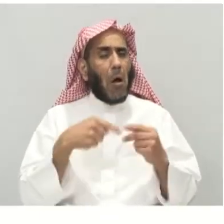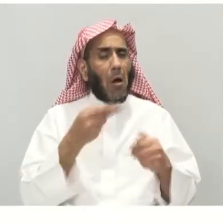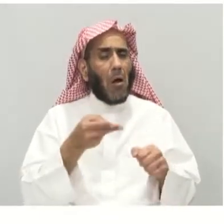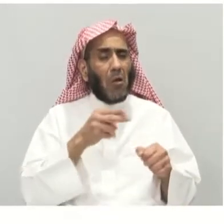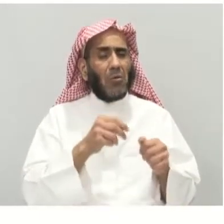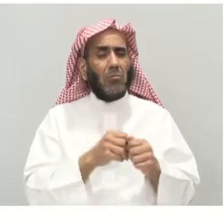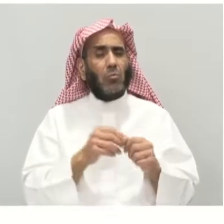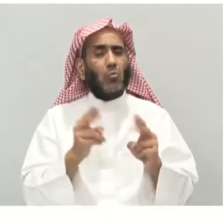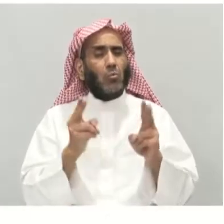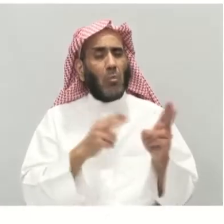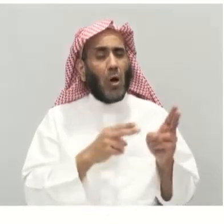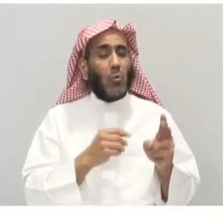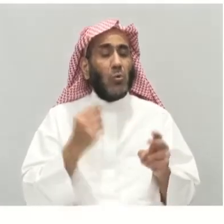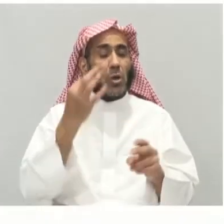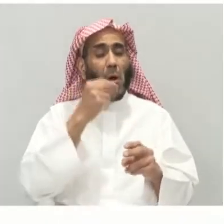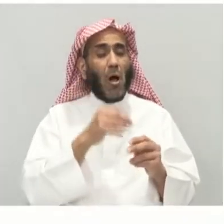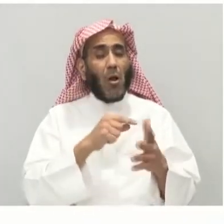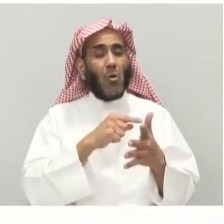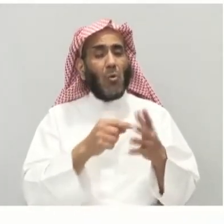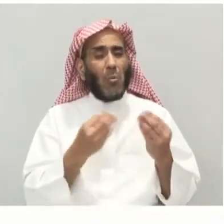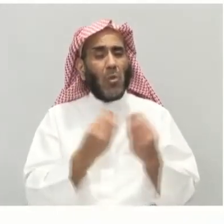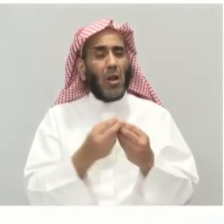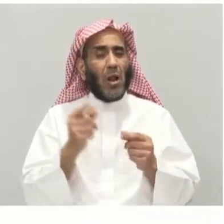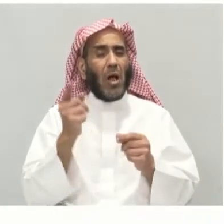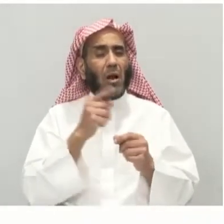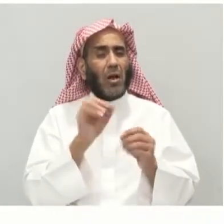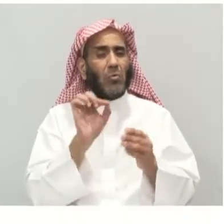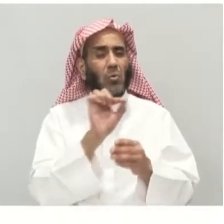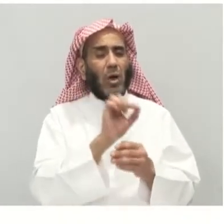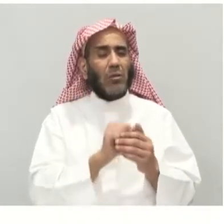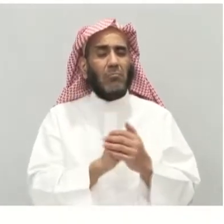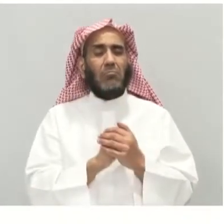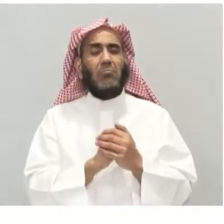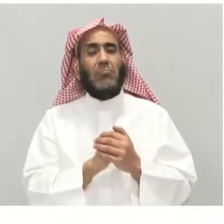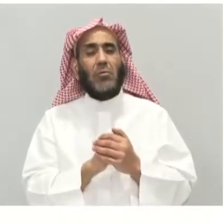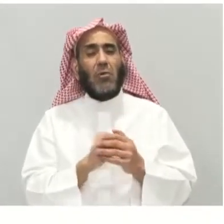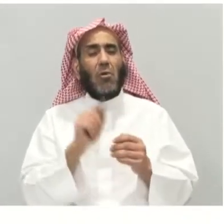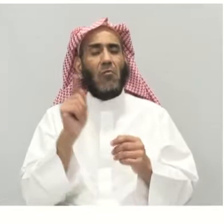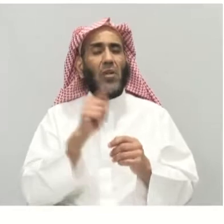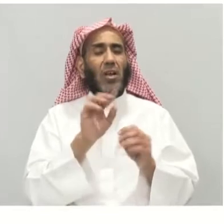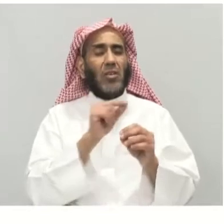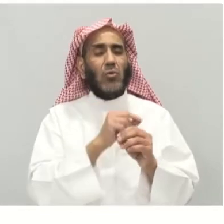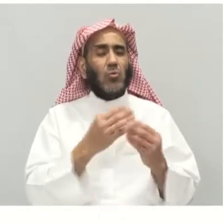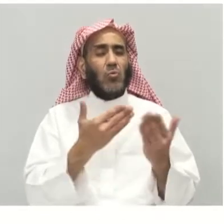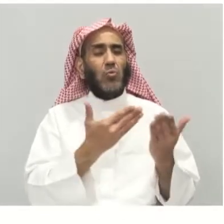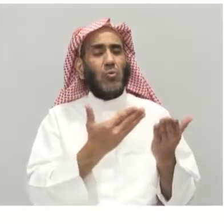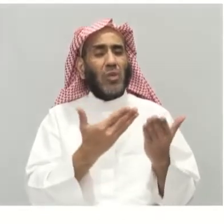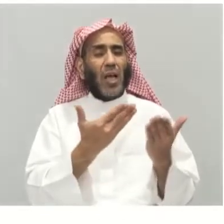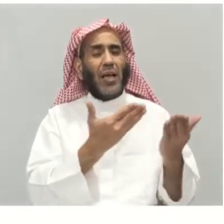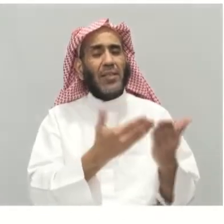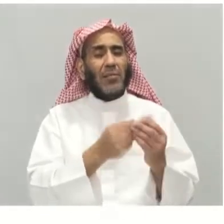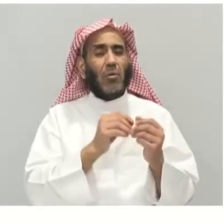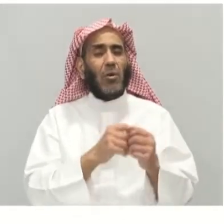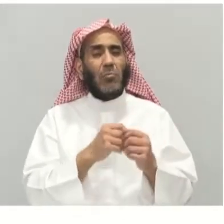اتبعه بجمال عناصره ملازم الامثل الحركات والنقاط الحركات التشكيل تساعد على